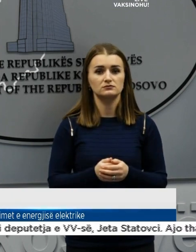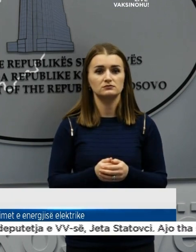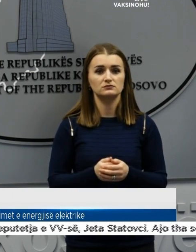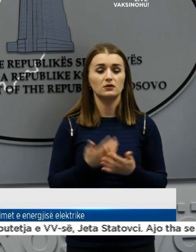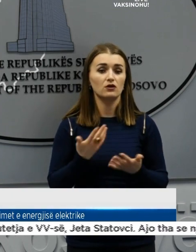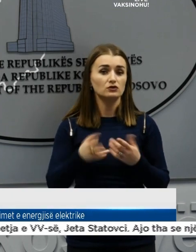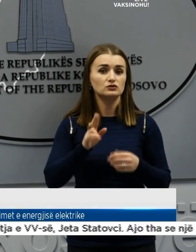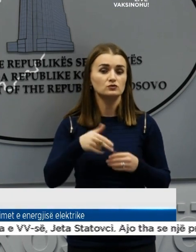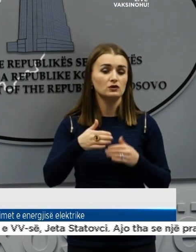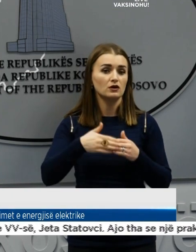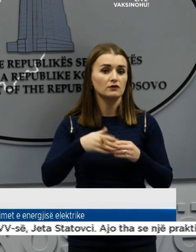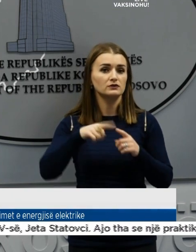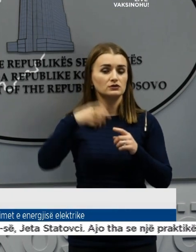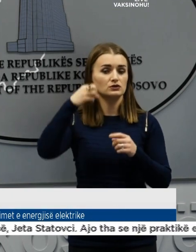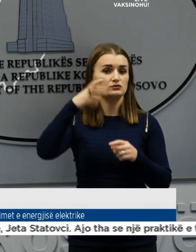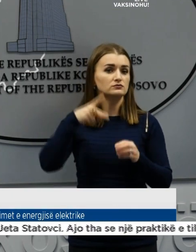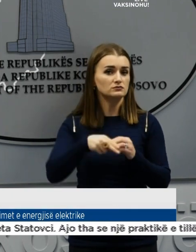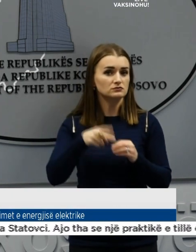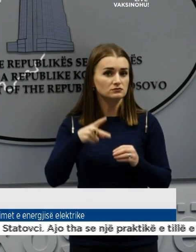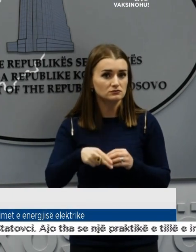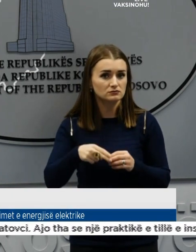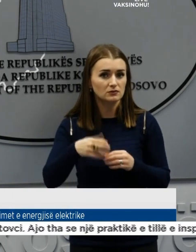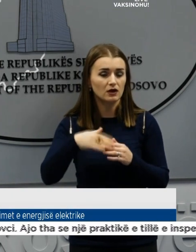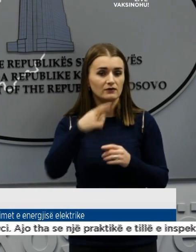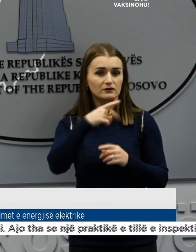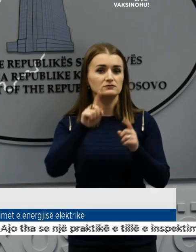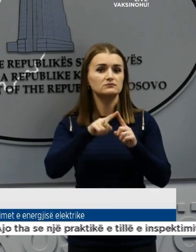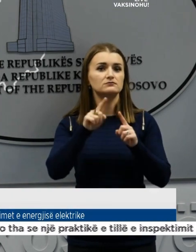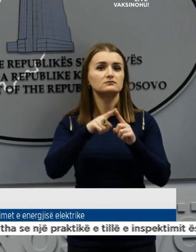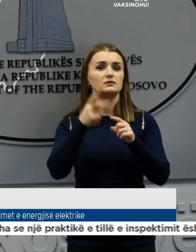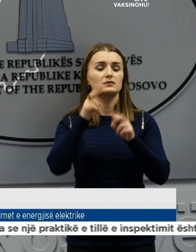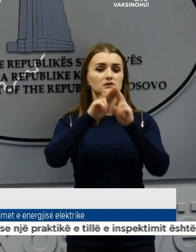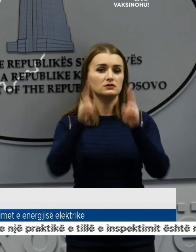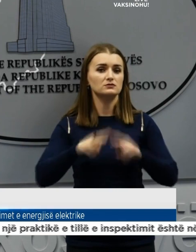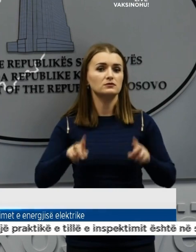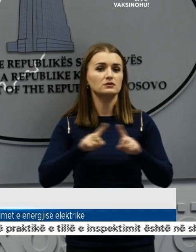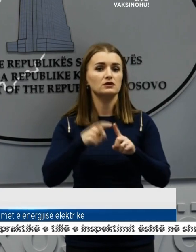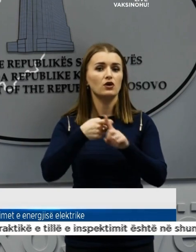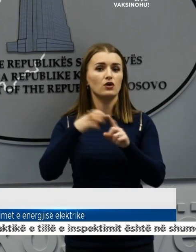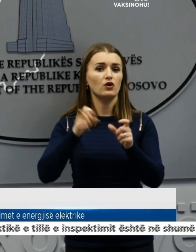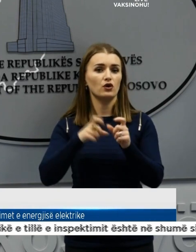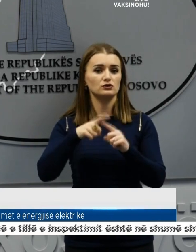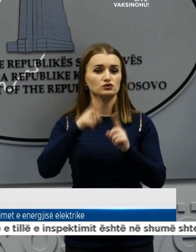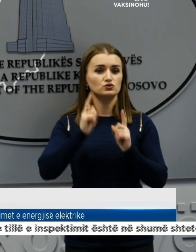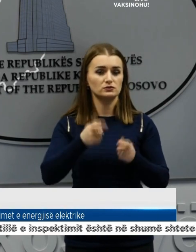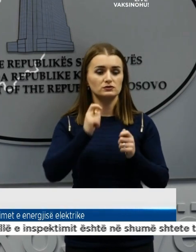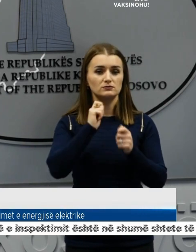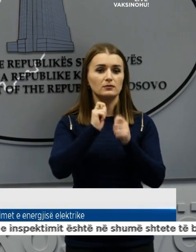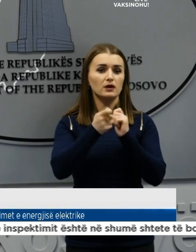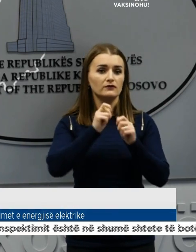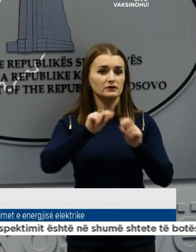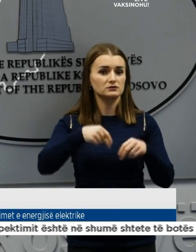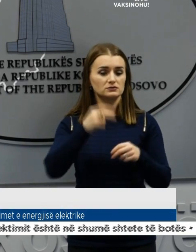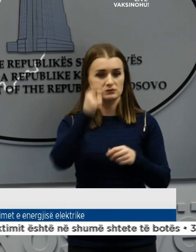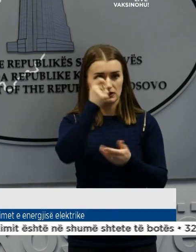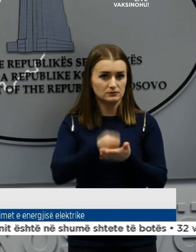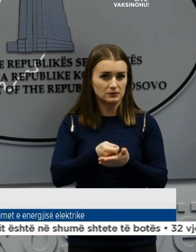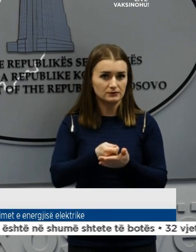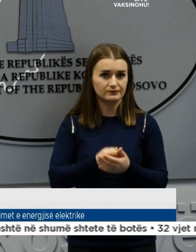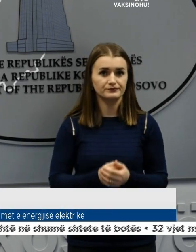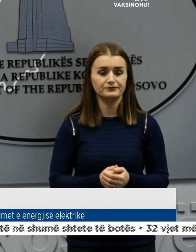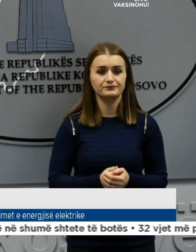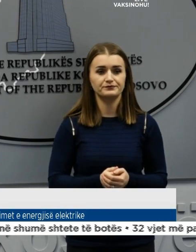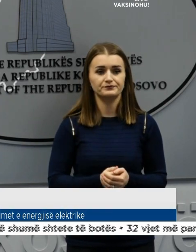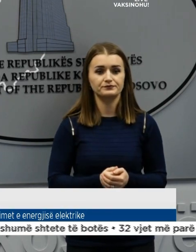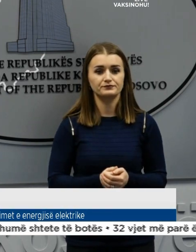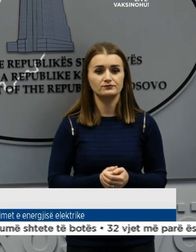rrjeti ndërkombëtar i transmetimit në rast se nuk ndërmerren masa konkrete. Por të mos e rrezikuar sistemin, si zgjidhje për menaxhimin